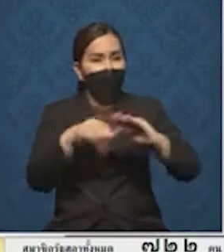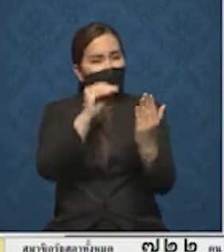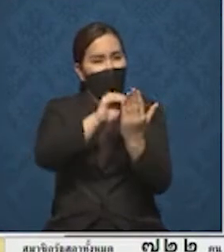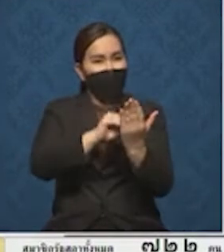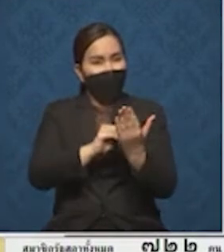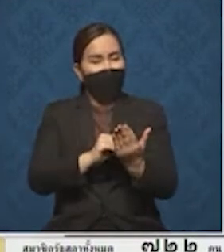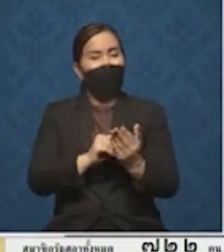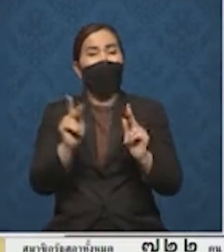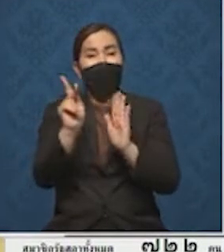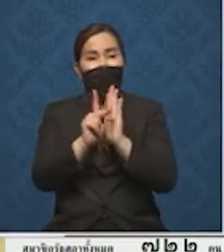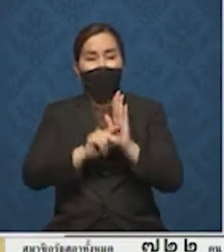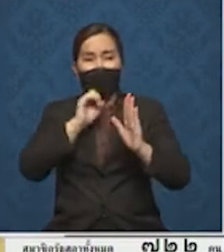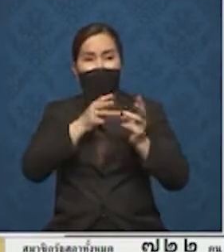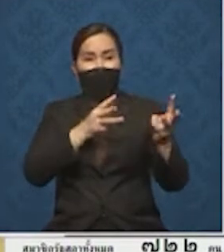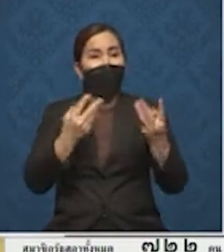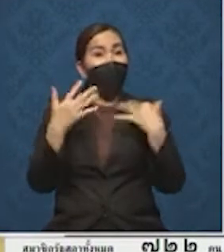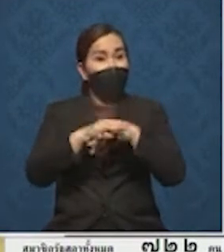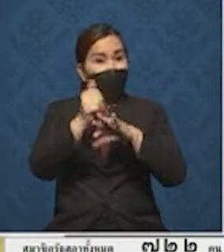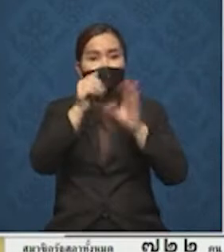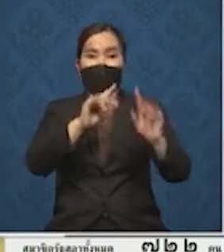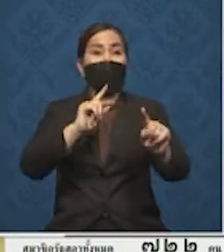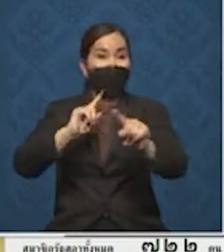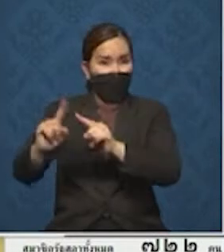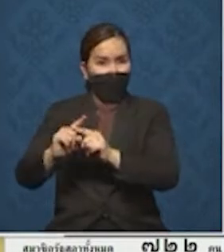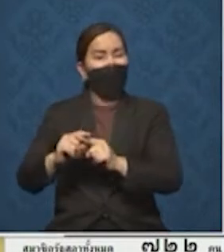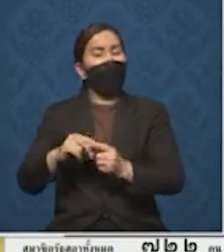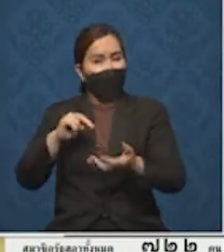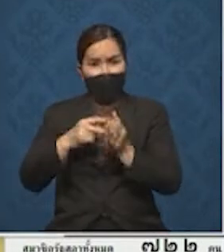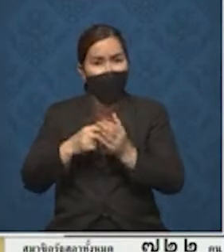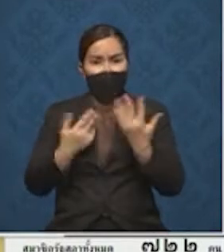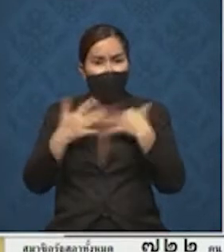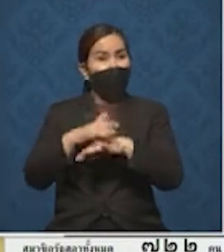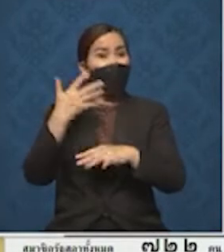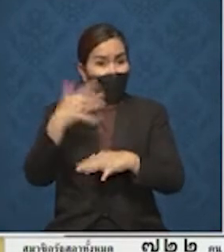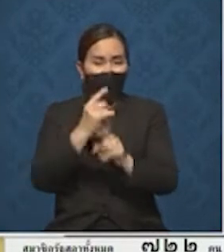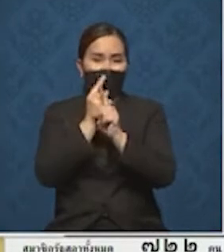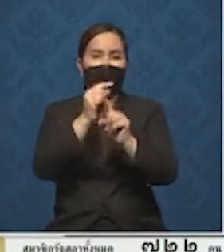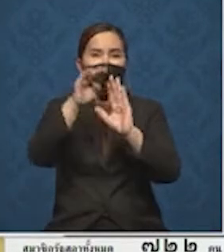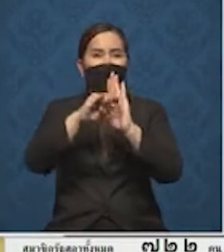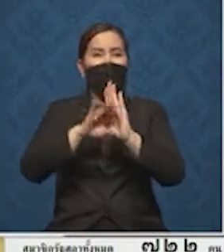ให้มีส่วร่วมอย่ฟ่างนนี้ผมถอวหน่นส่นรวมฟาง ฟ่าง ฟาง ฟ่าง format